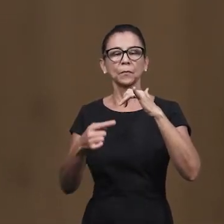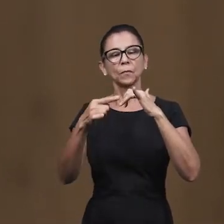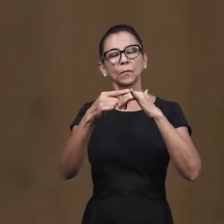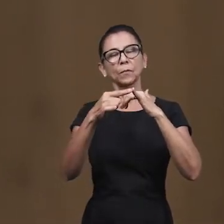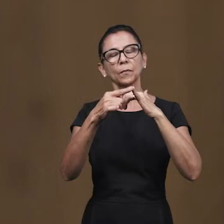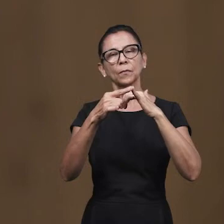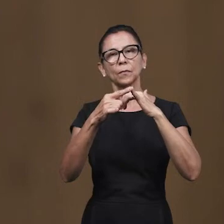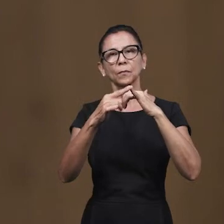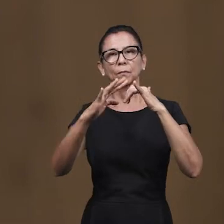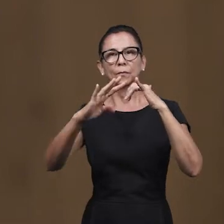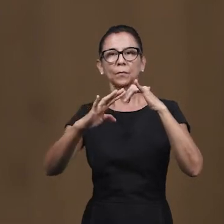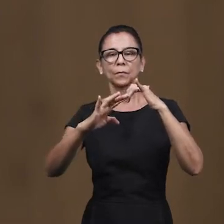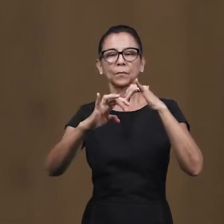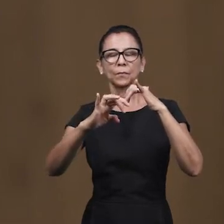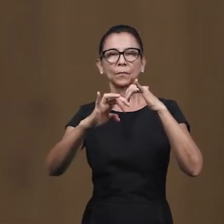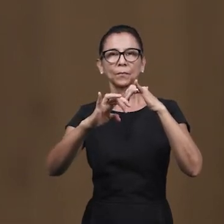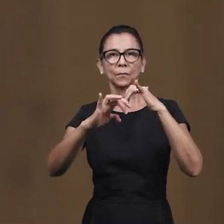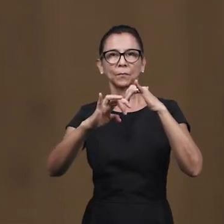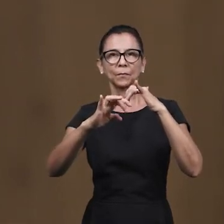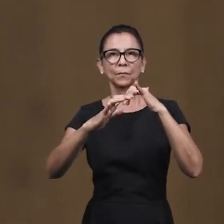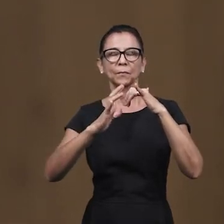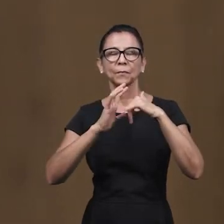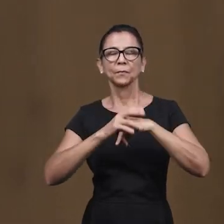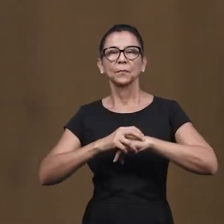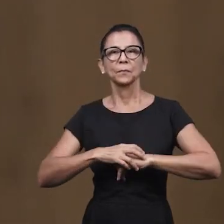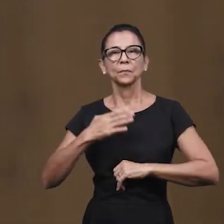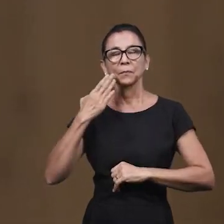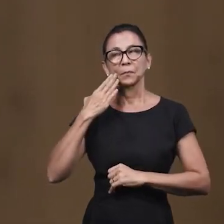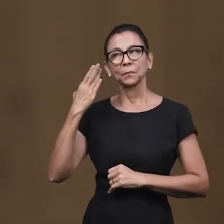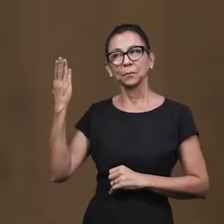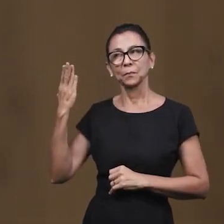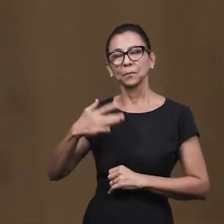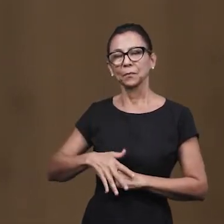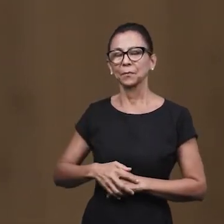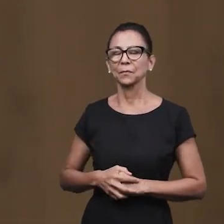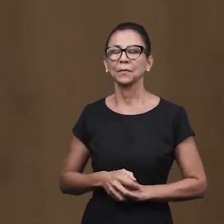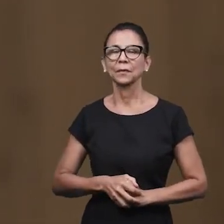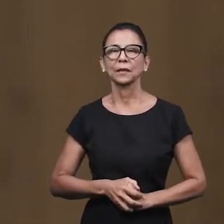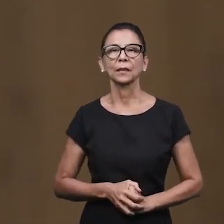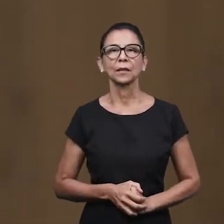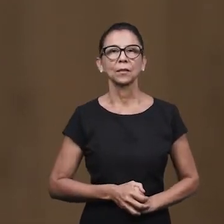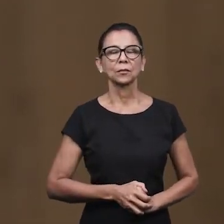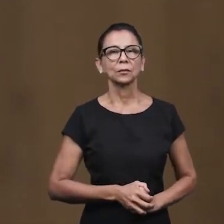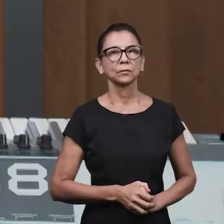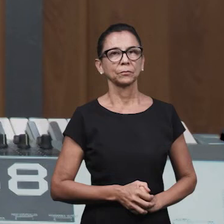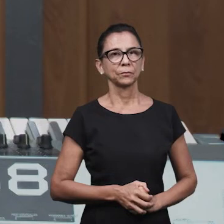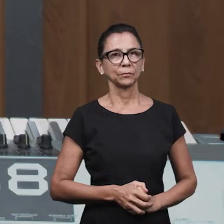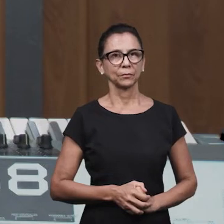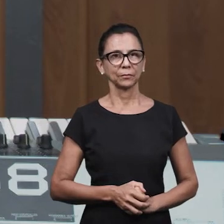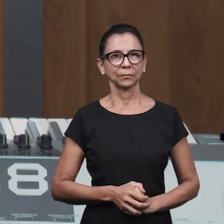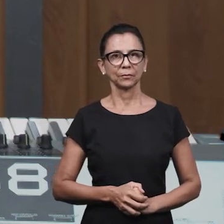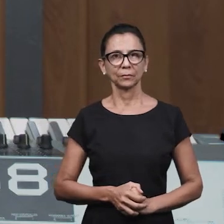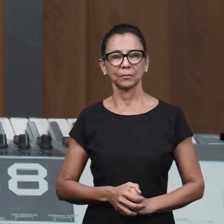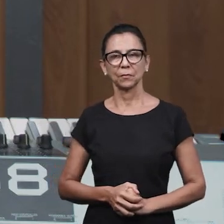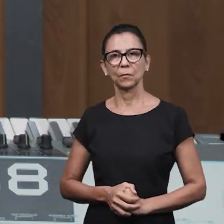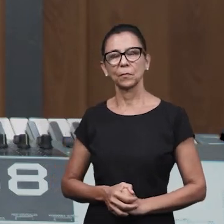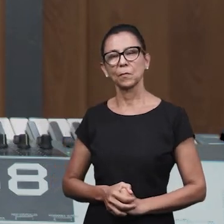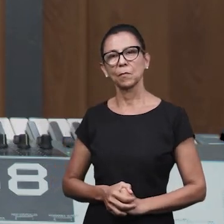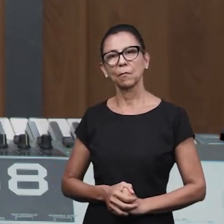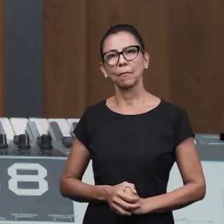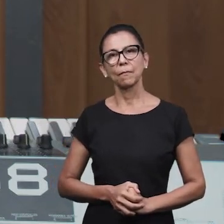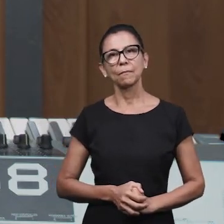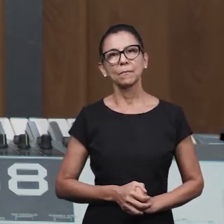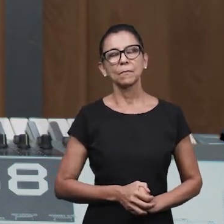un ouvert et je bouche les deux autres. Donc ici, dans le fa dièse, dans ma flûte, il va de cette manière ici. Le